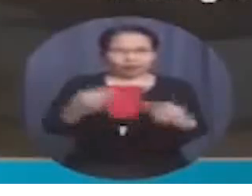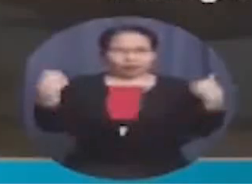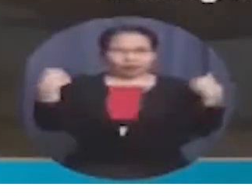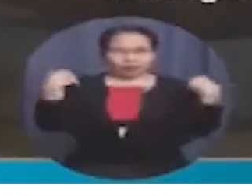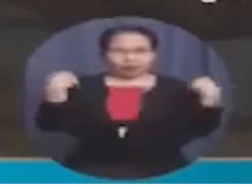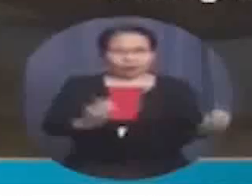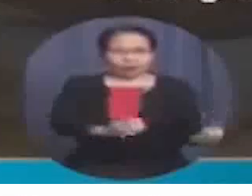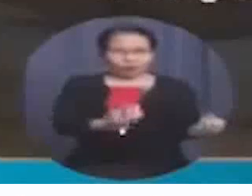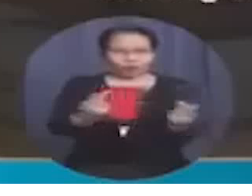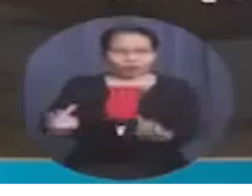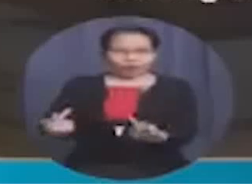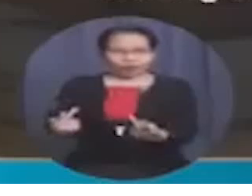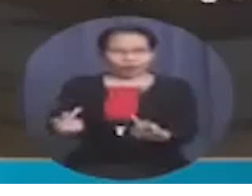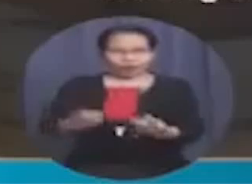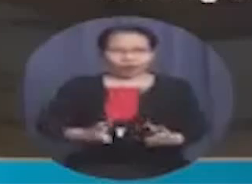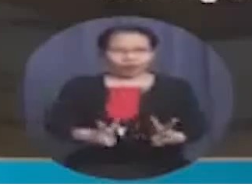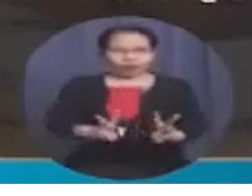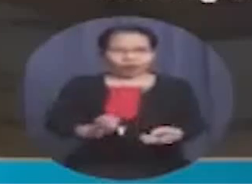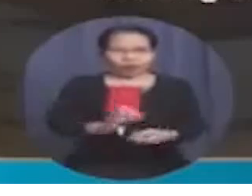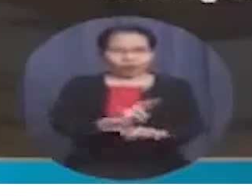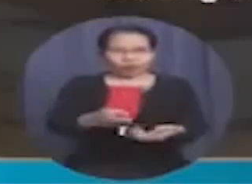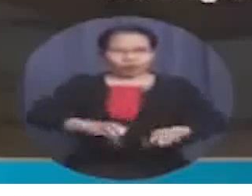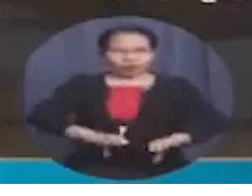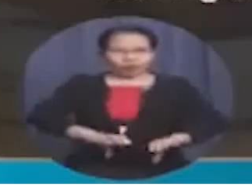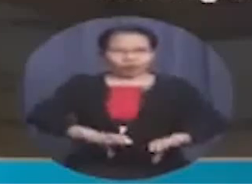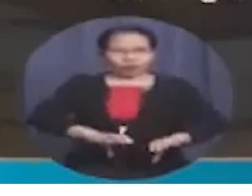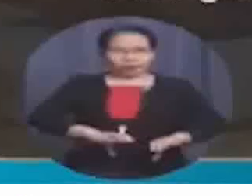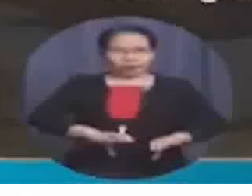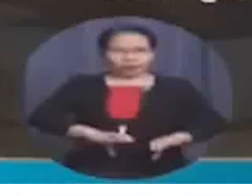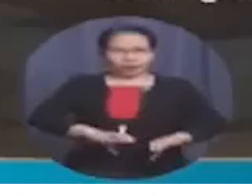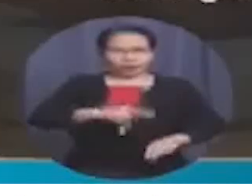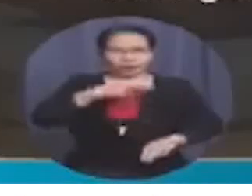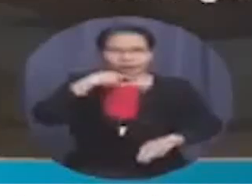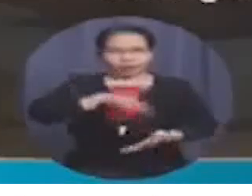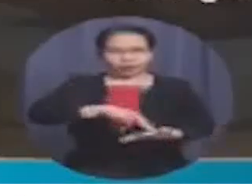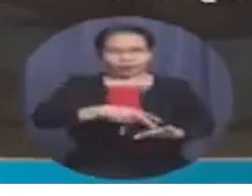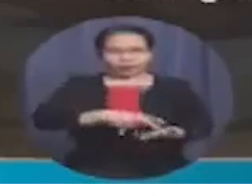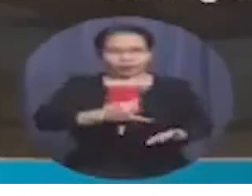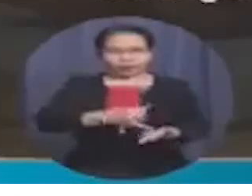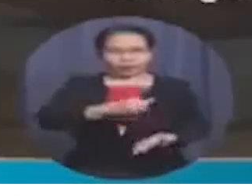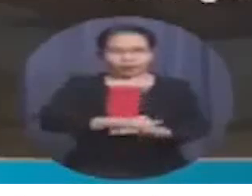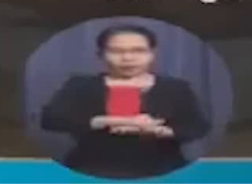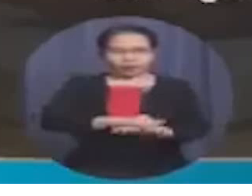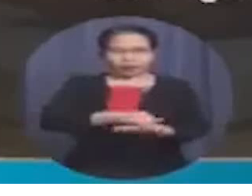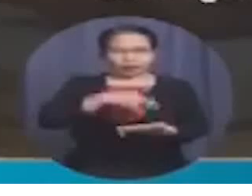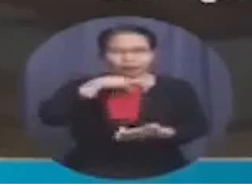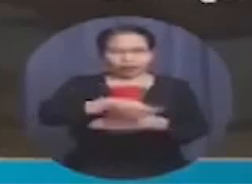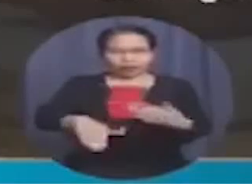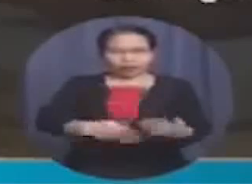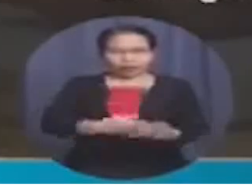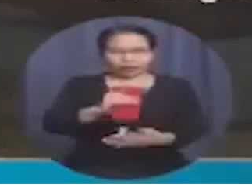may opportunity o may chance, ang ibig sabihin po, hindi sa lahat